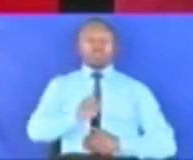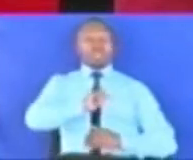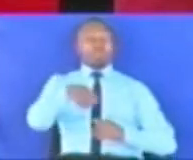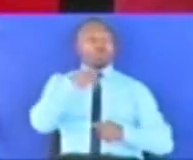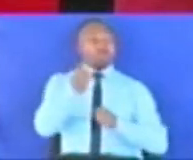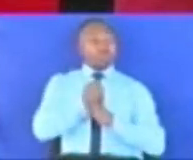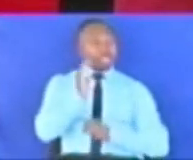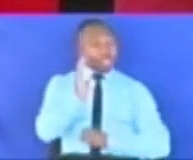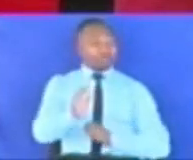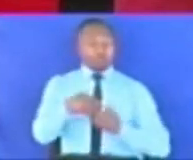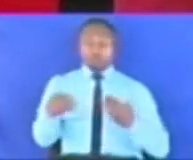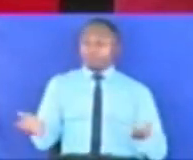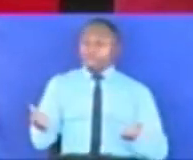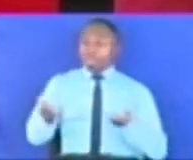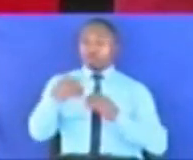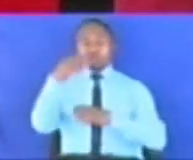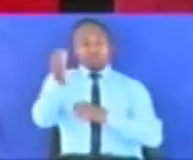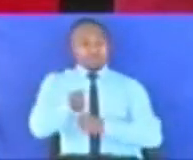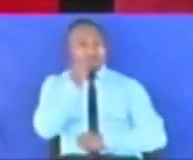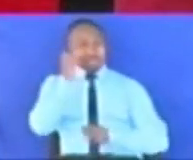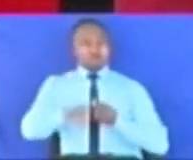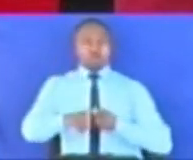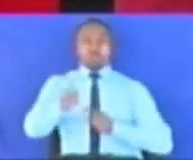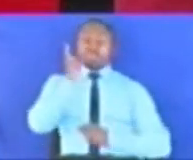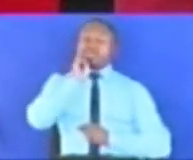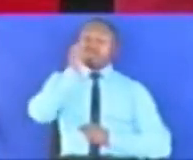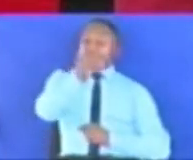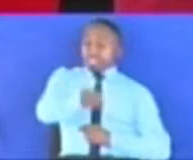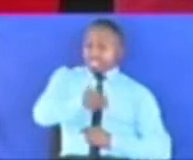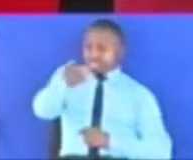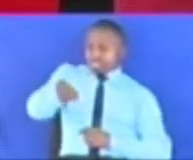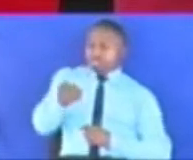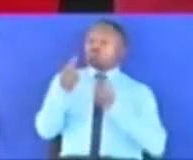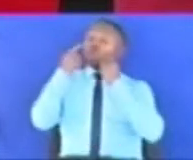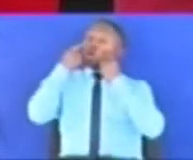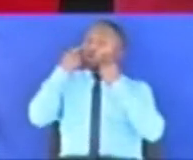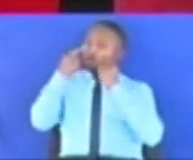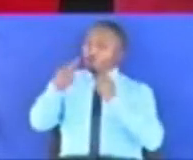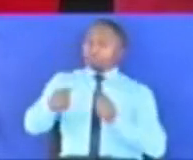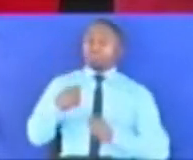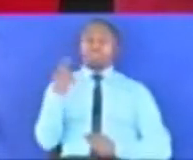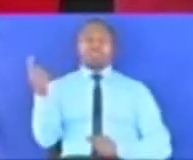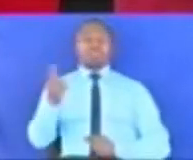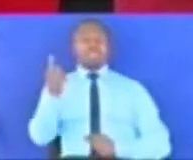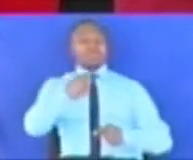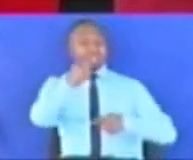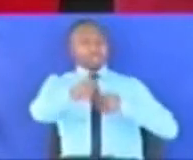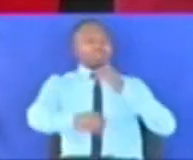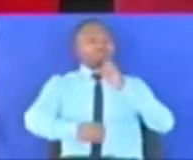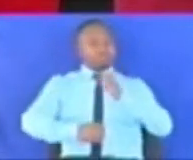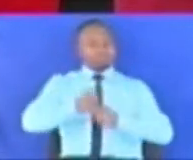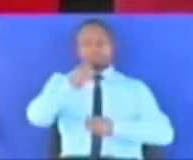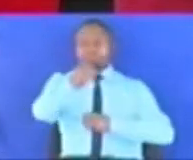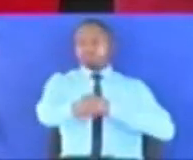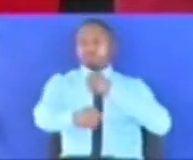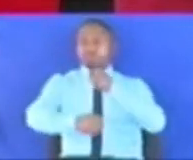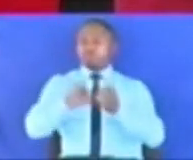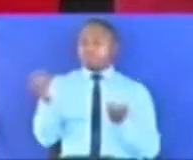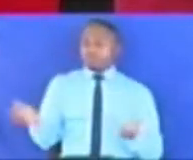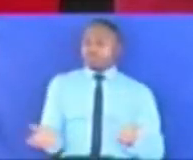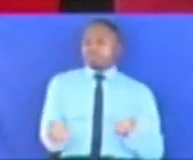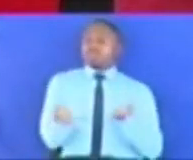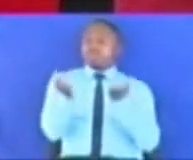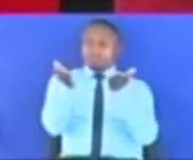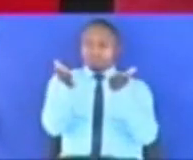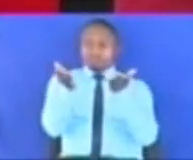Tukifanya hivyo, maendeleo na mafanikio kila kijiji tutayaona na taifa litaendelea kupiga hatua kubwa za